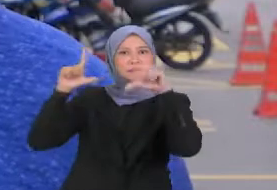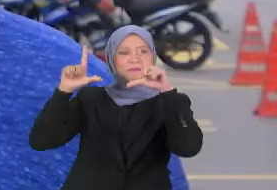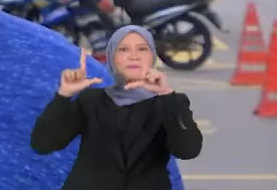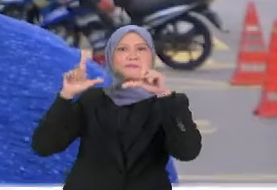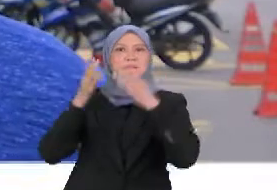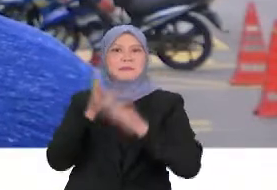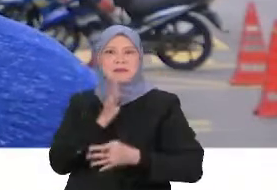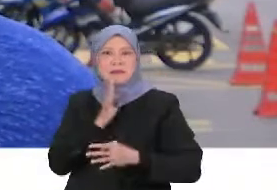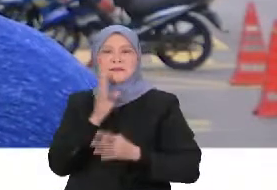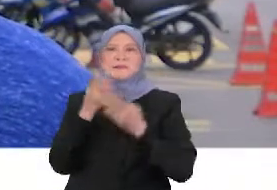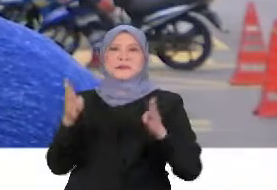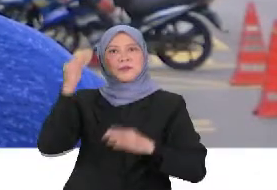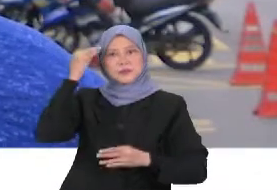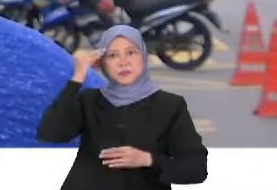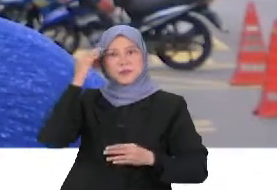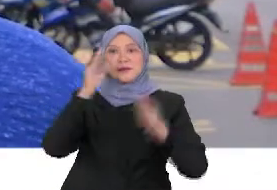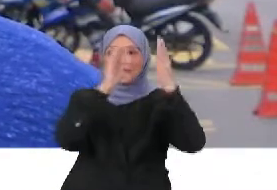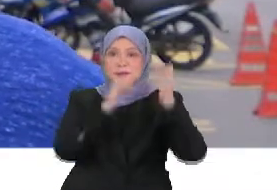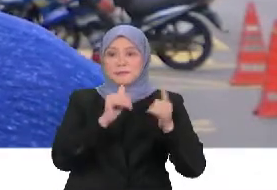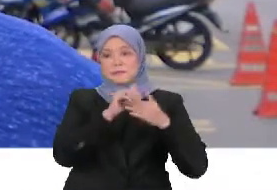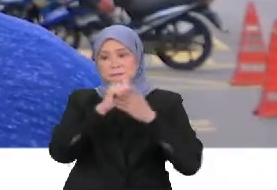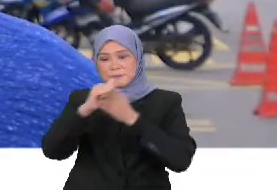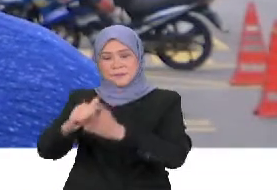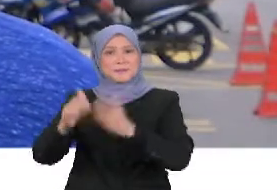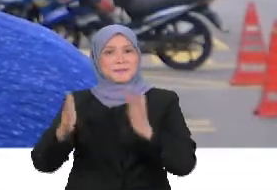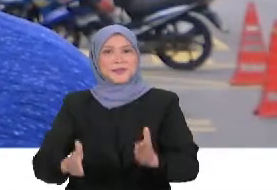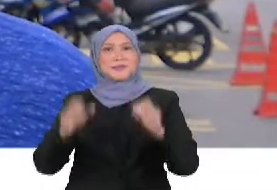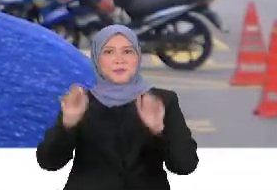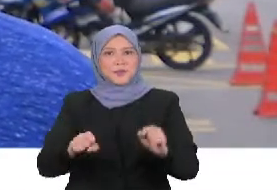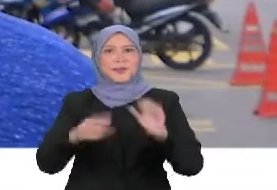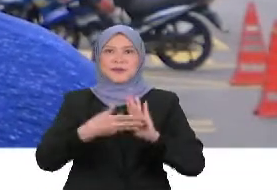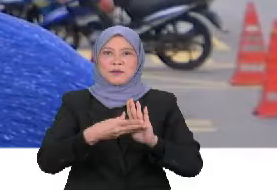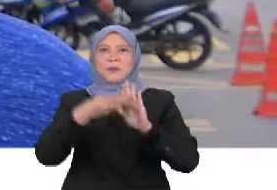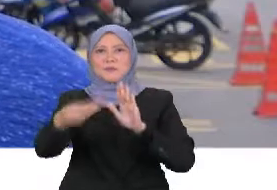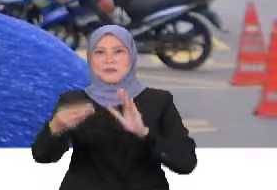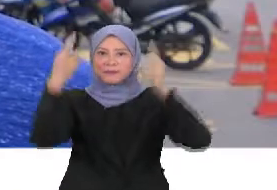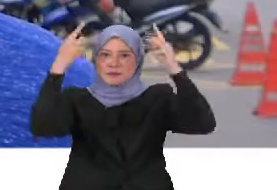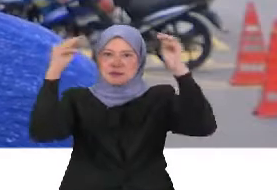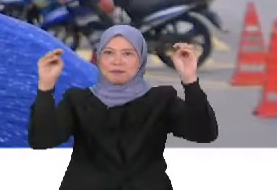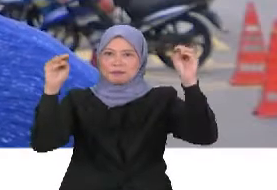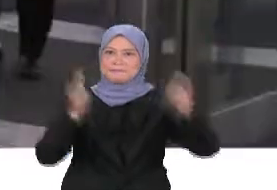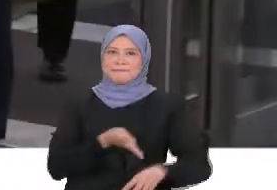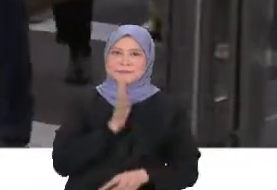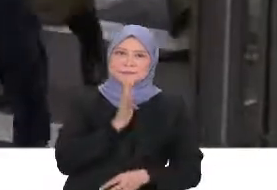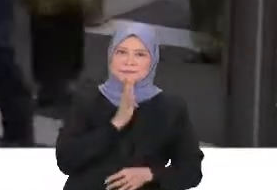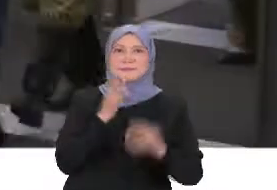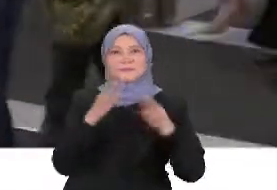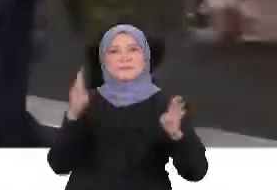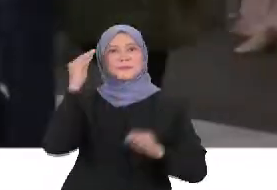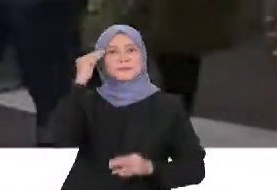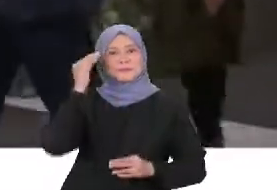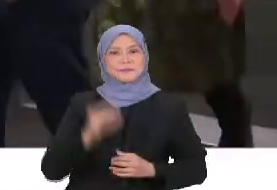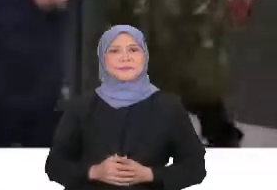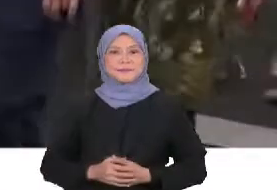berharap para pemimpin lain bolehlah mencontohi teladan Perdana Menteri kita sebegini.